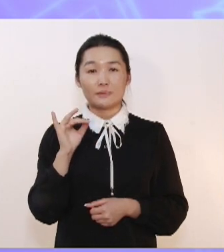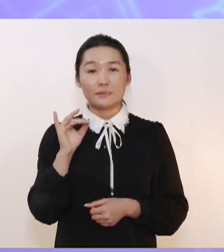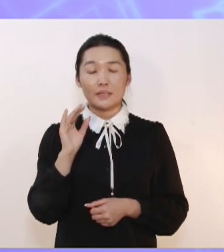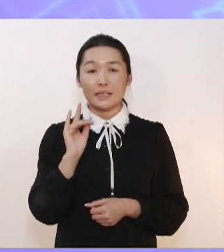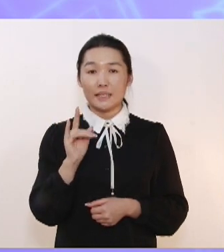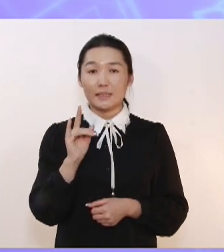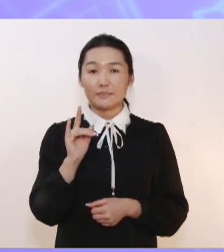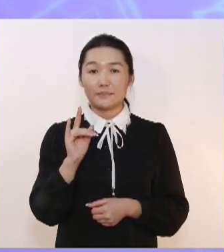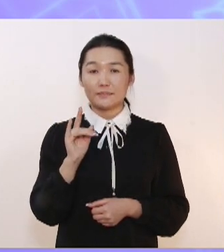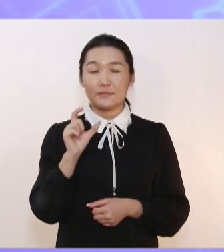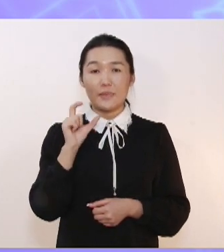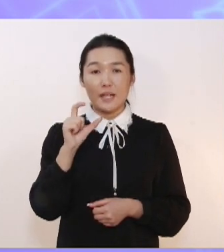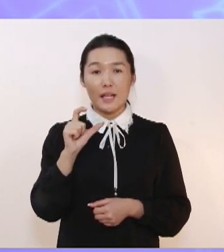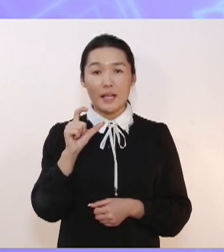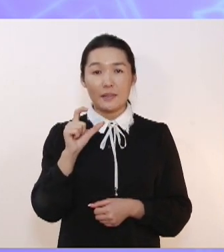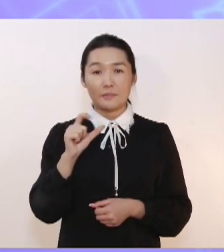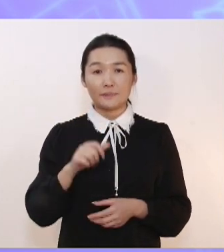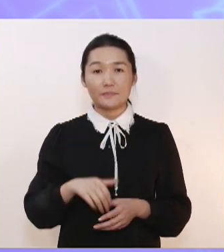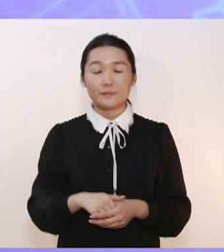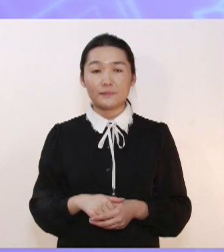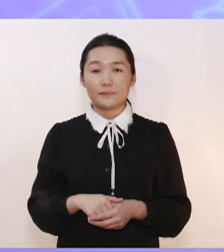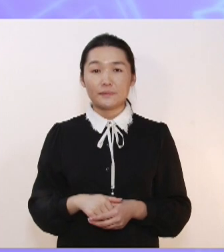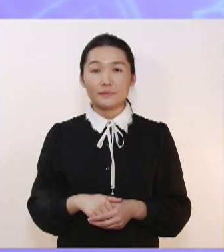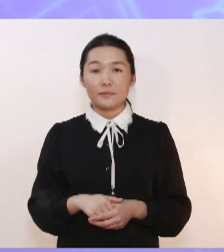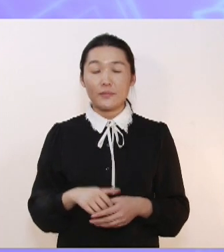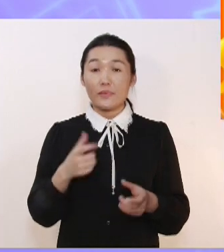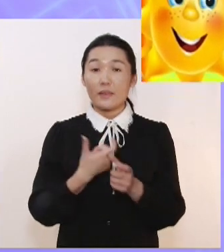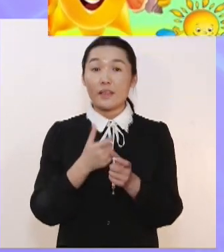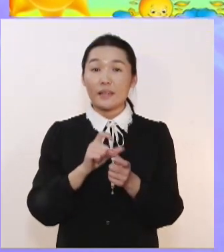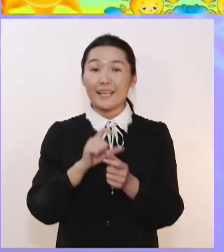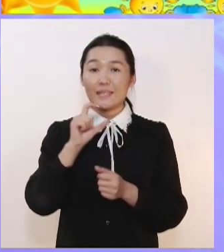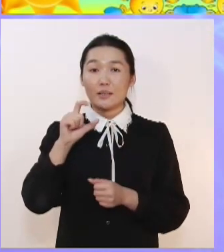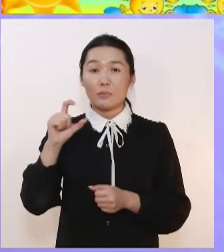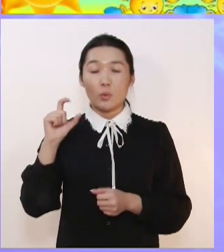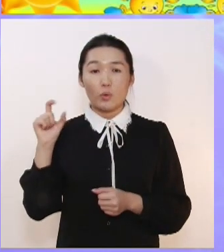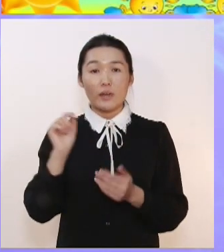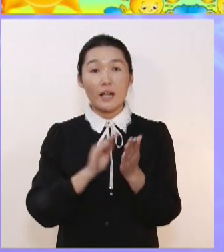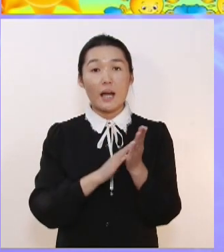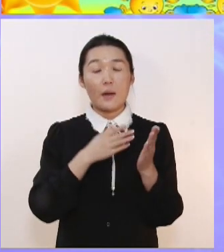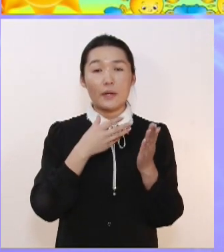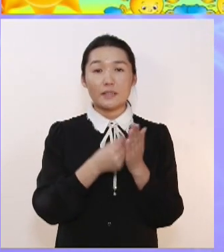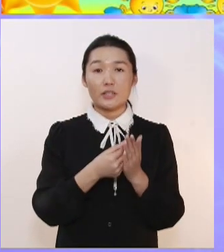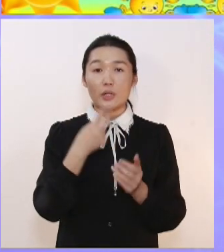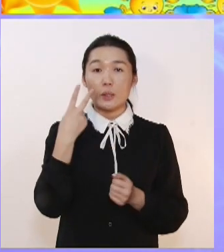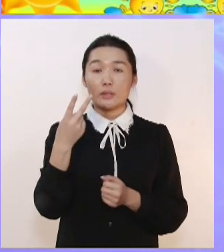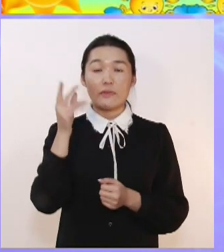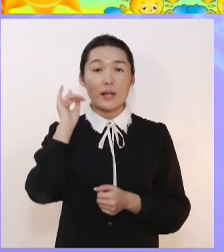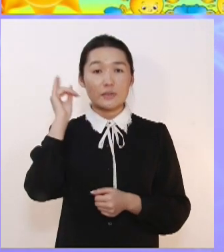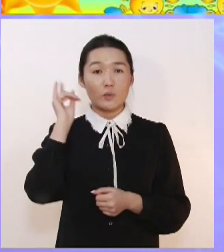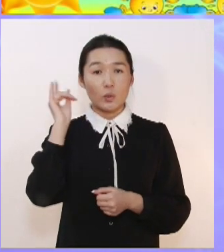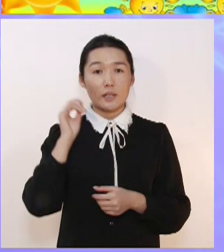И, Э. Эти буквы обозначают два